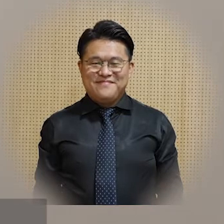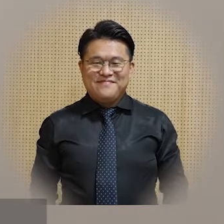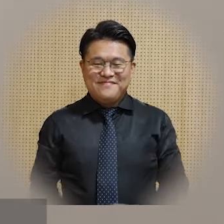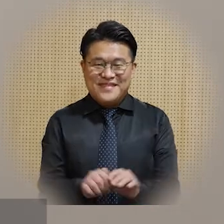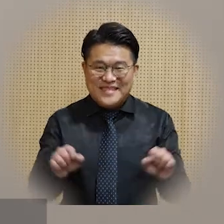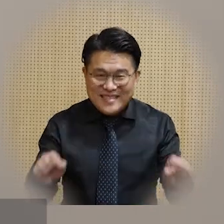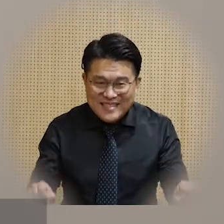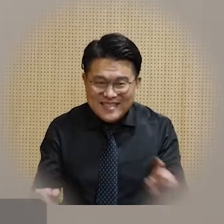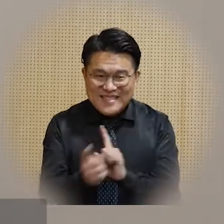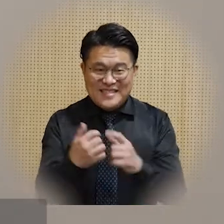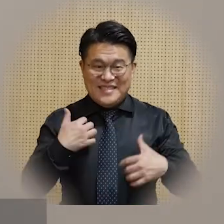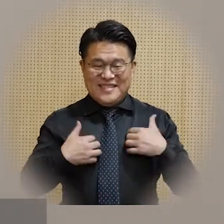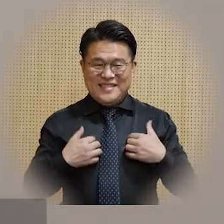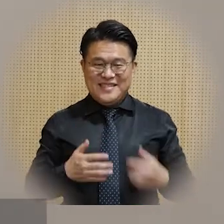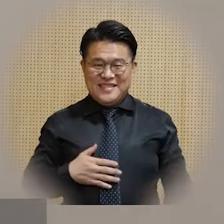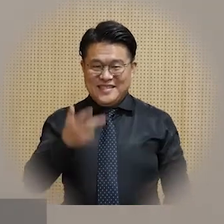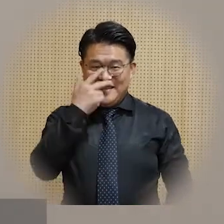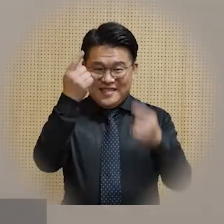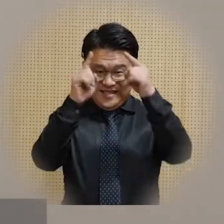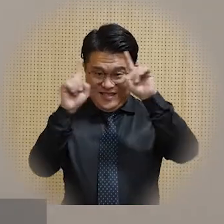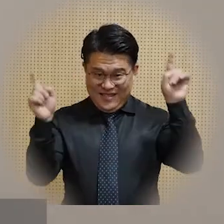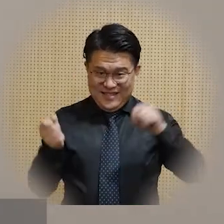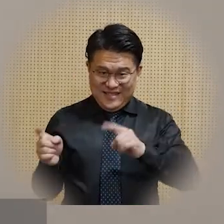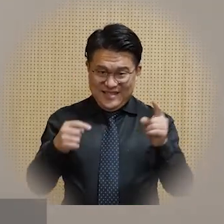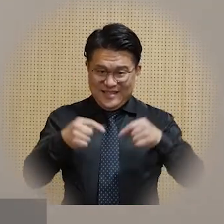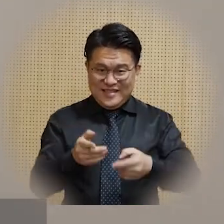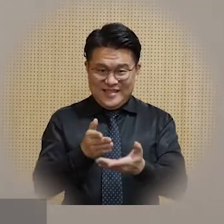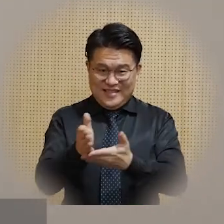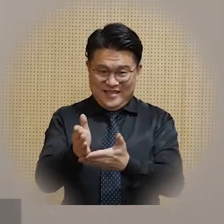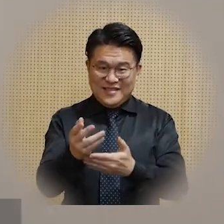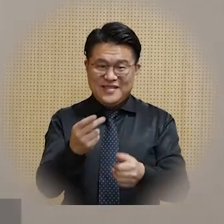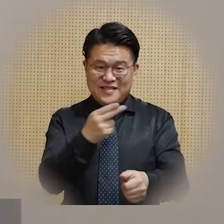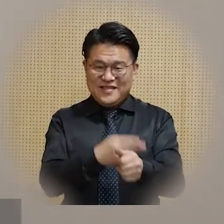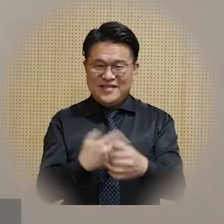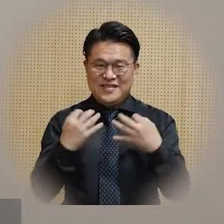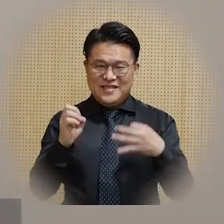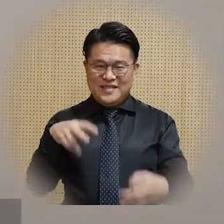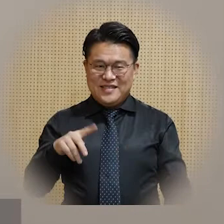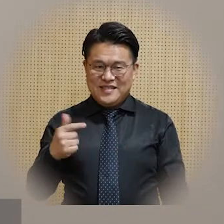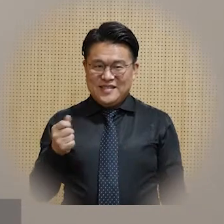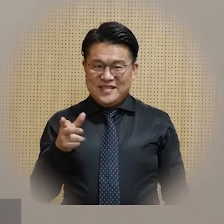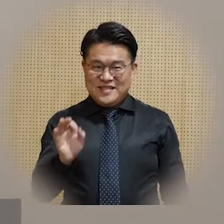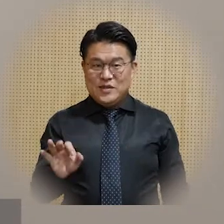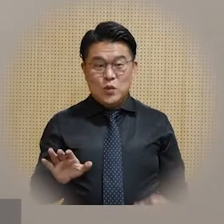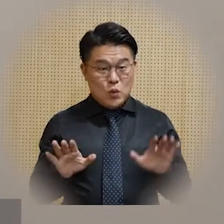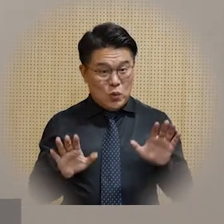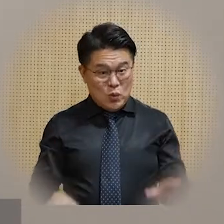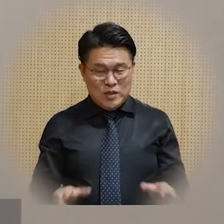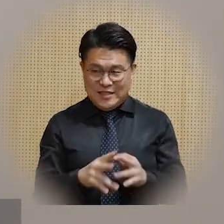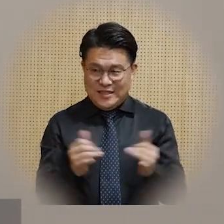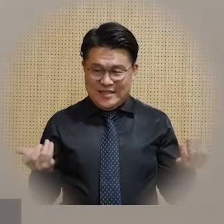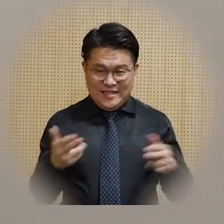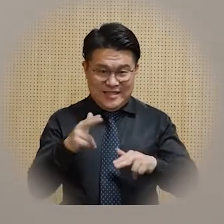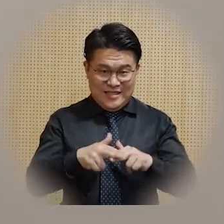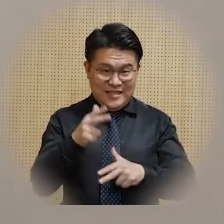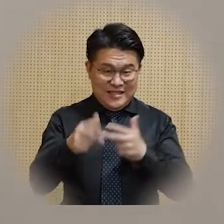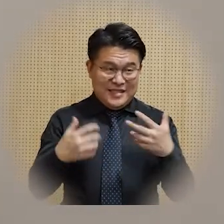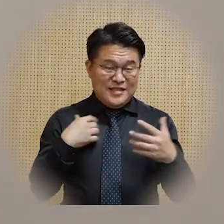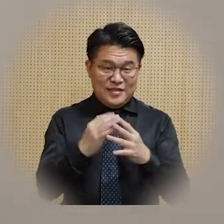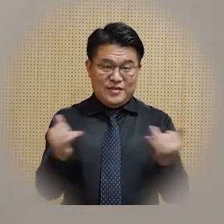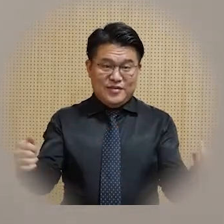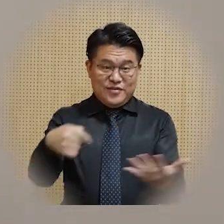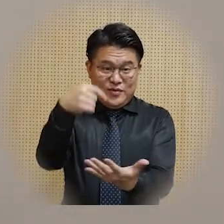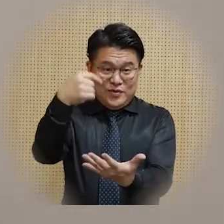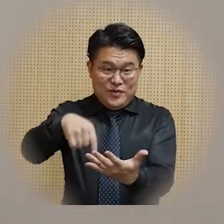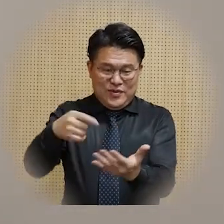안녕하세요. 반갑습니다. 저는 평택대학교 재활상담학과 교문교수 김선영입니다. 오늘은 장애인 일자리 사업 담당자 교육인데요. 직무